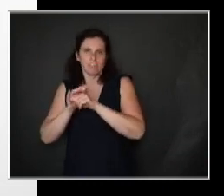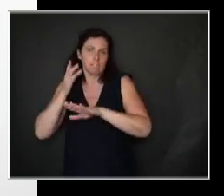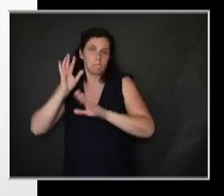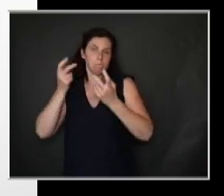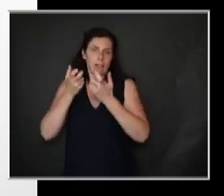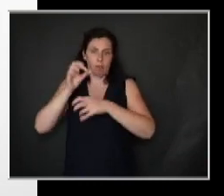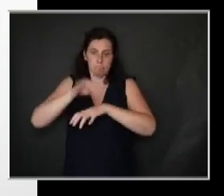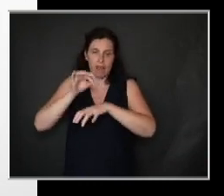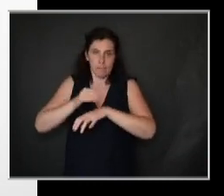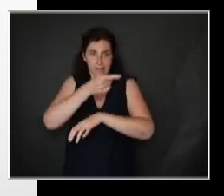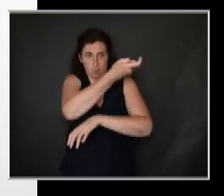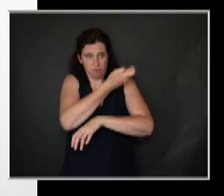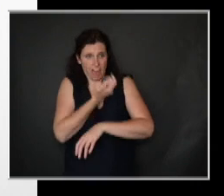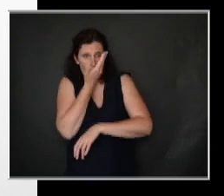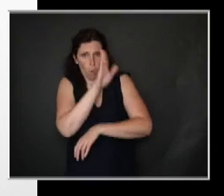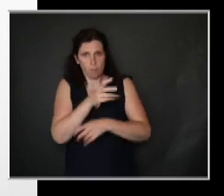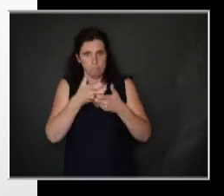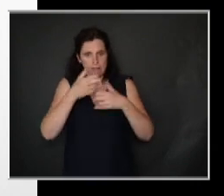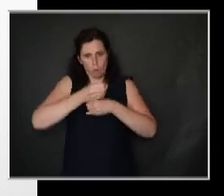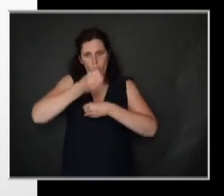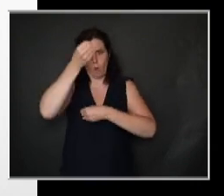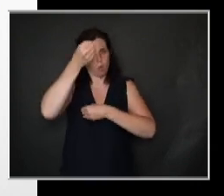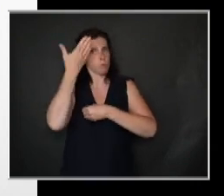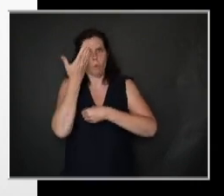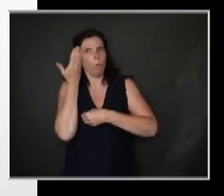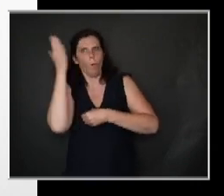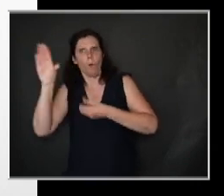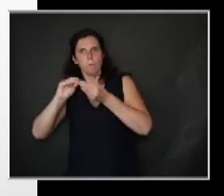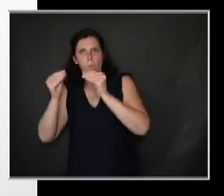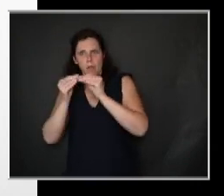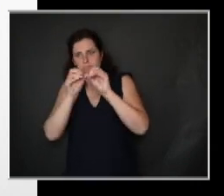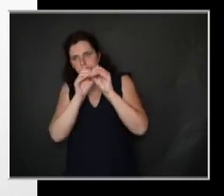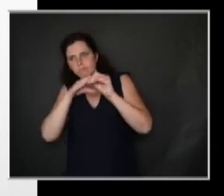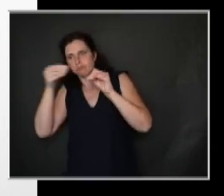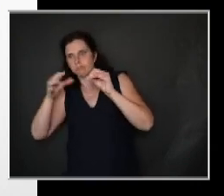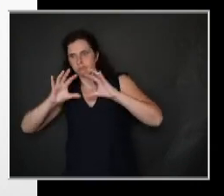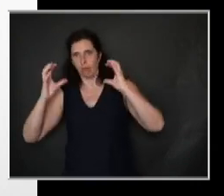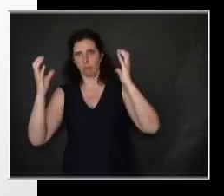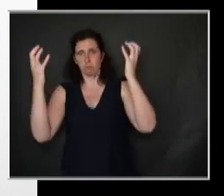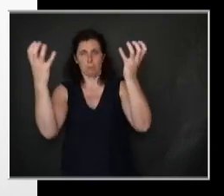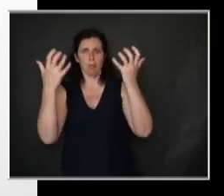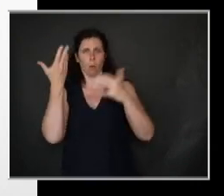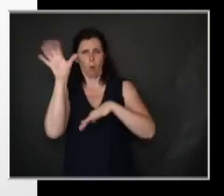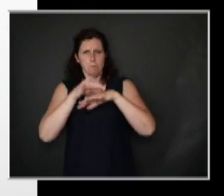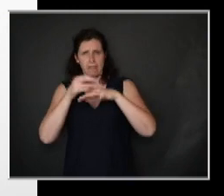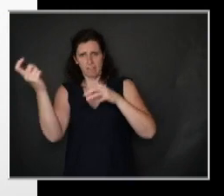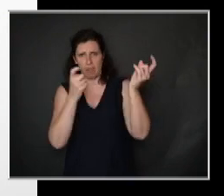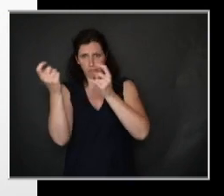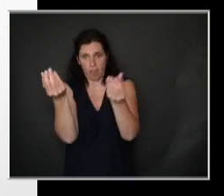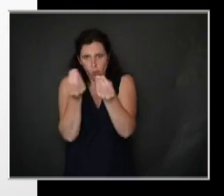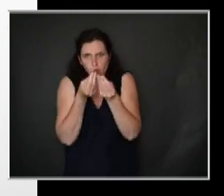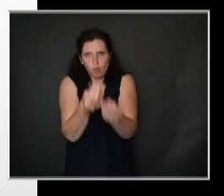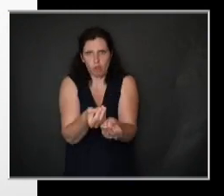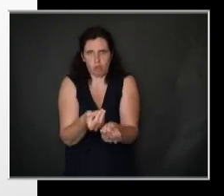de maladies qui sont en dehors de la colonne vertébrale, on va les appeler extra-rachidiennes. On peut par exemple avoir, et je l'ai